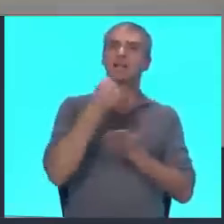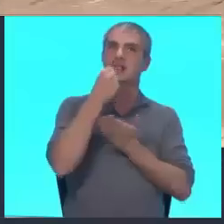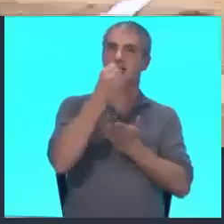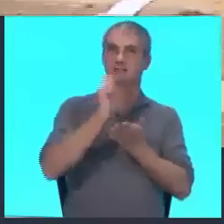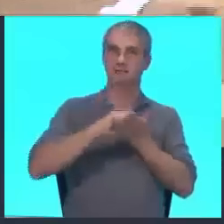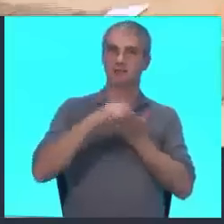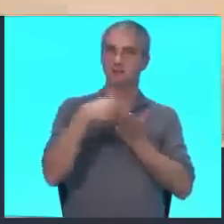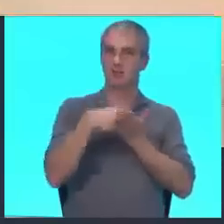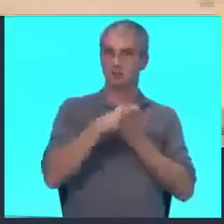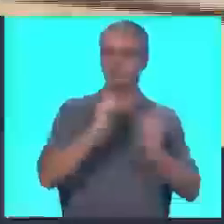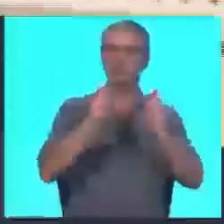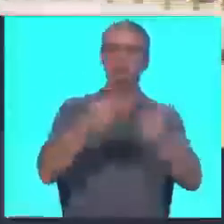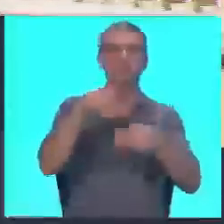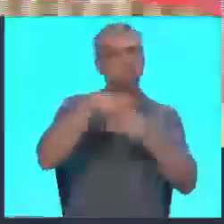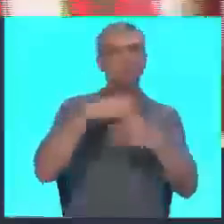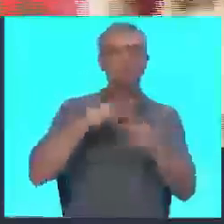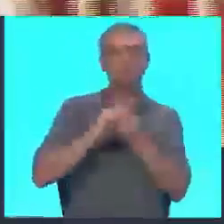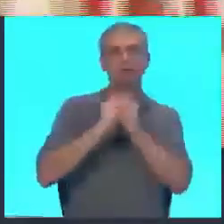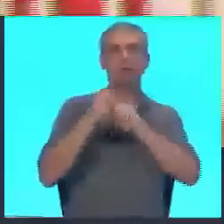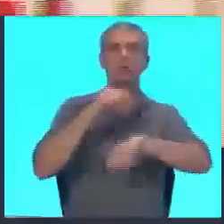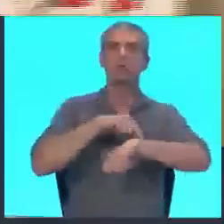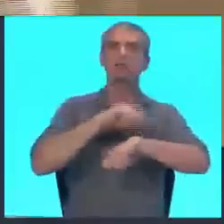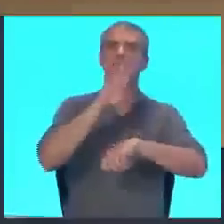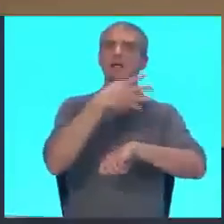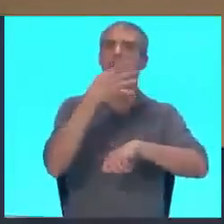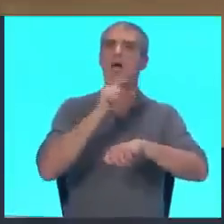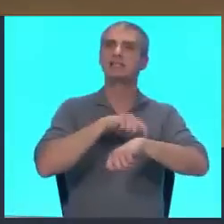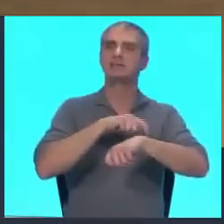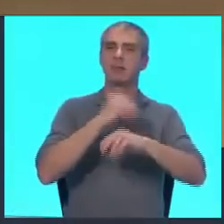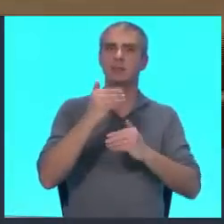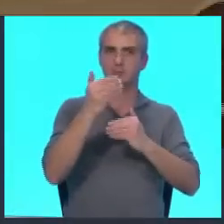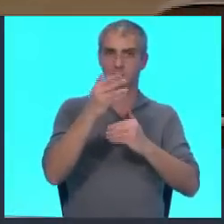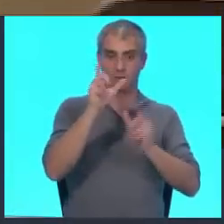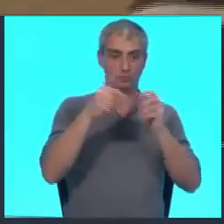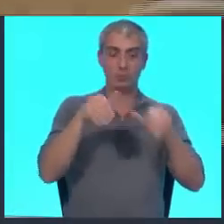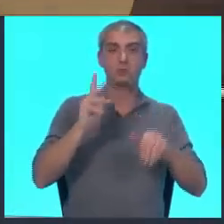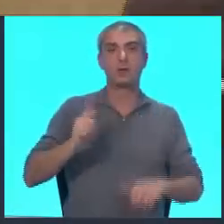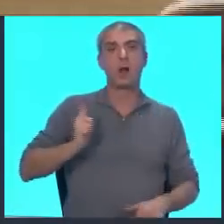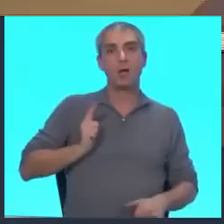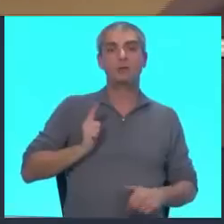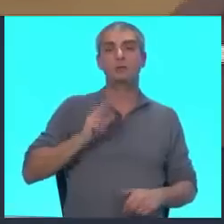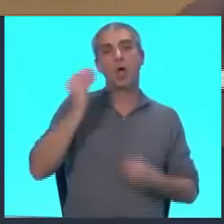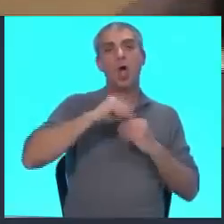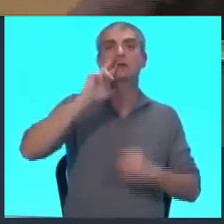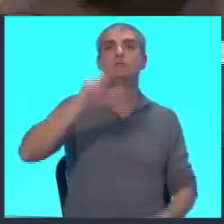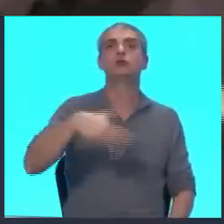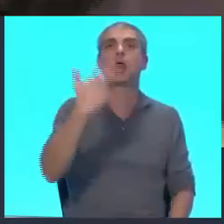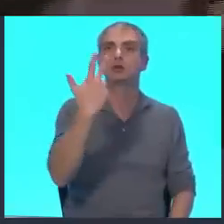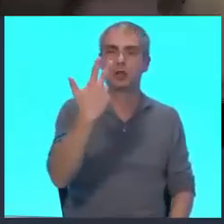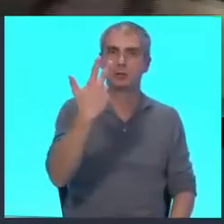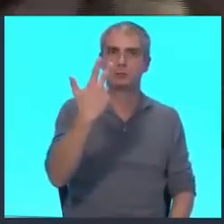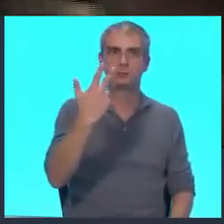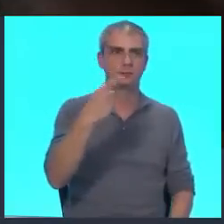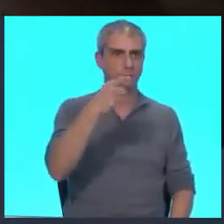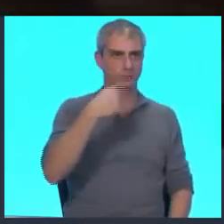האוצר, מסתתר שינוי בלוח הזמנים של חובת ההנגשה. בעלי המוגבלויות יצטרכו להמתין 3 שנים נוספות. פה אנחנו